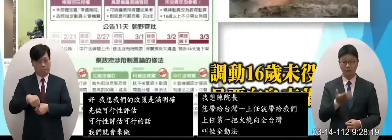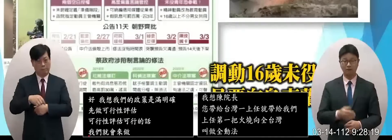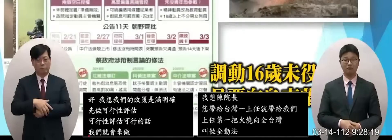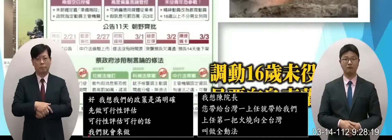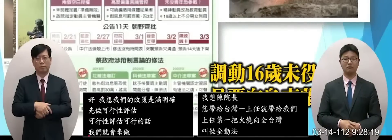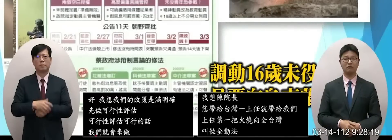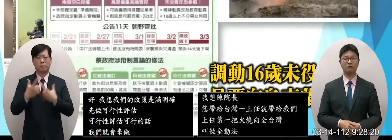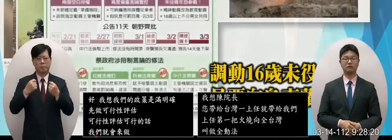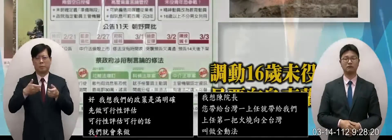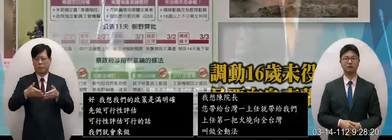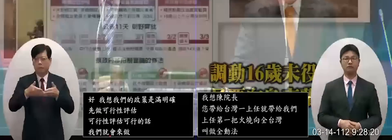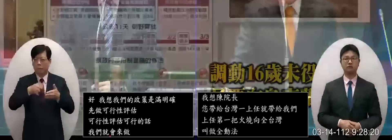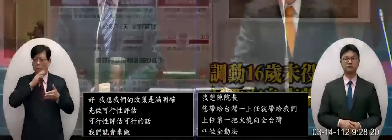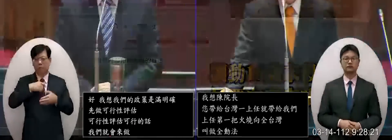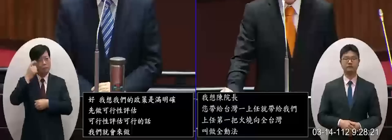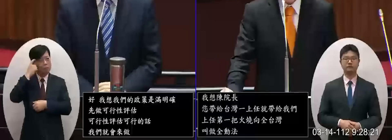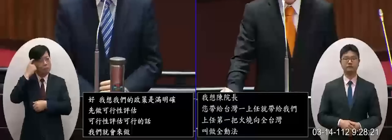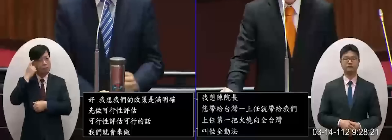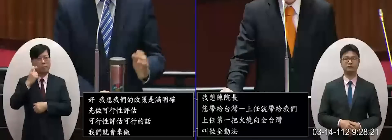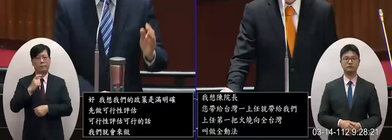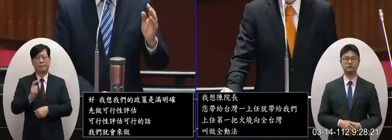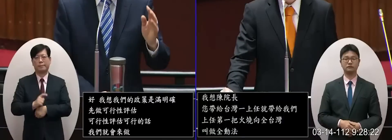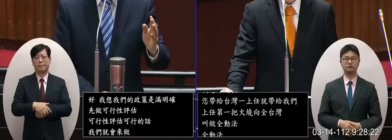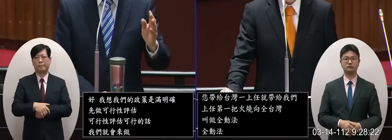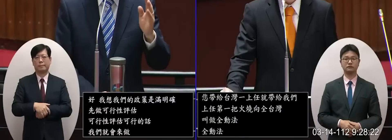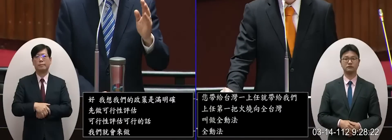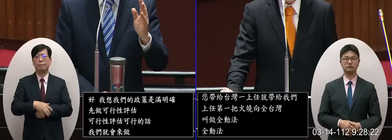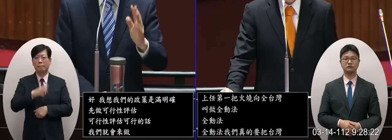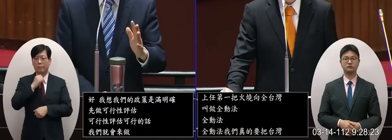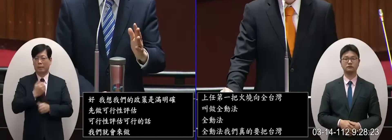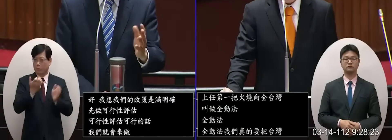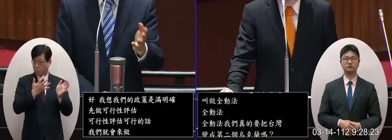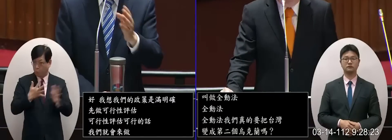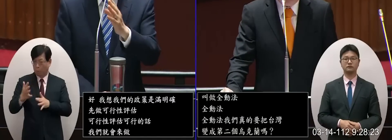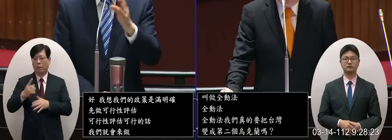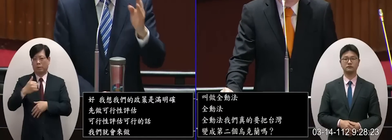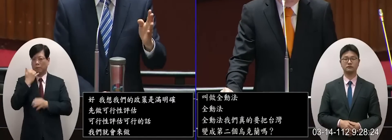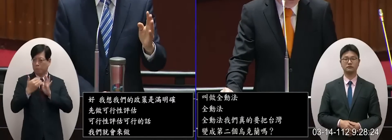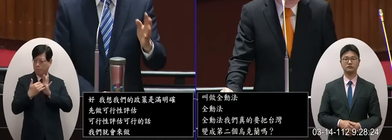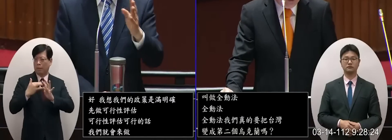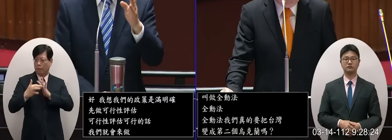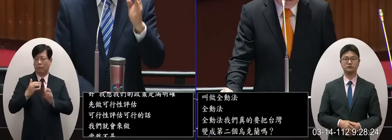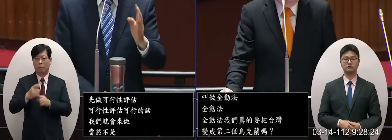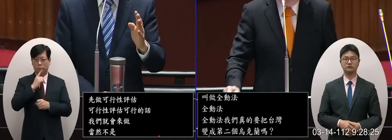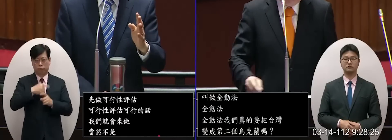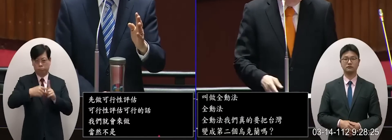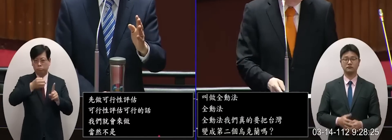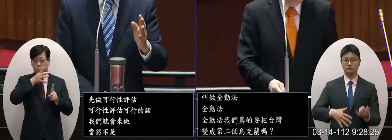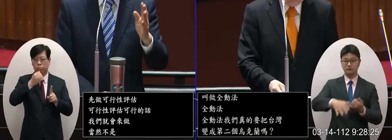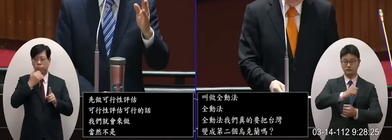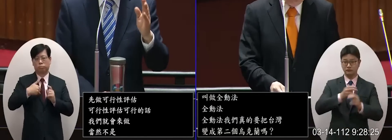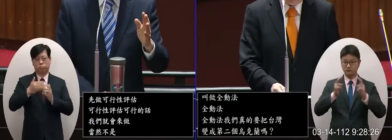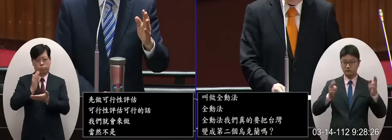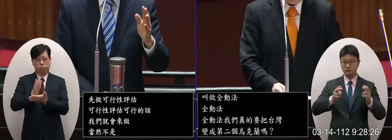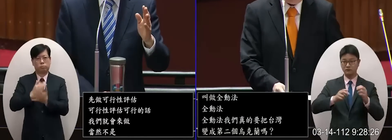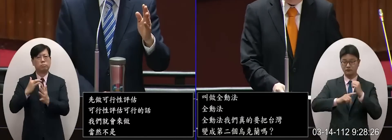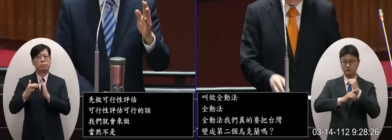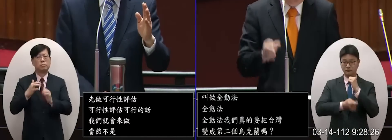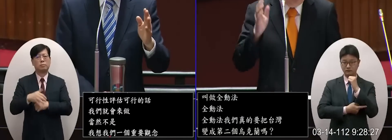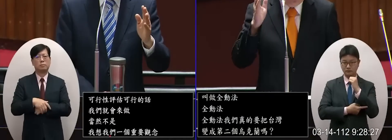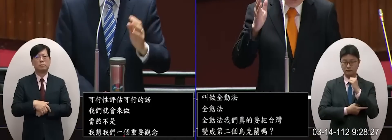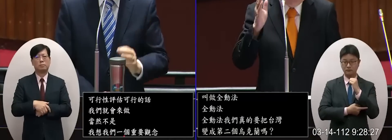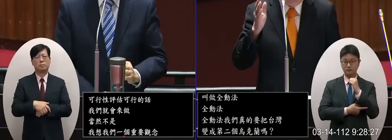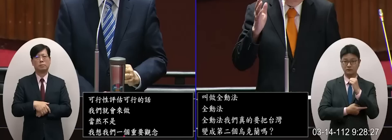们有一个很重要的观念哈，就是要备战才能避战， 好， 要能战才能止战。 授权我